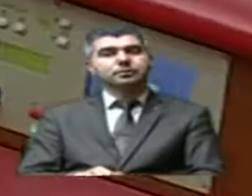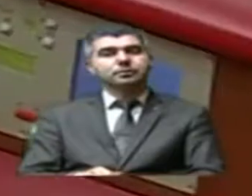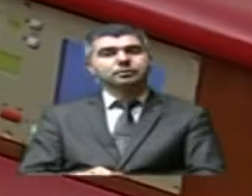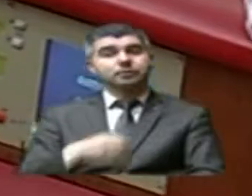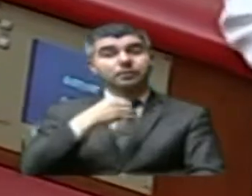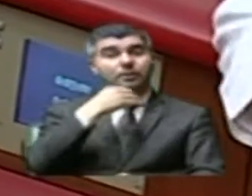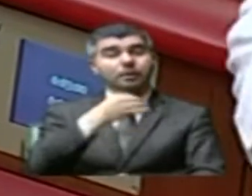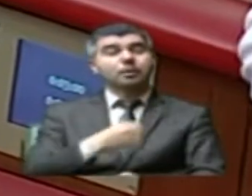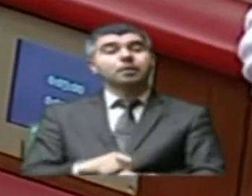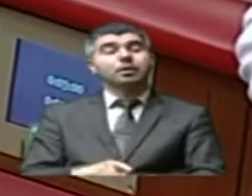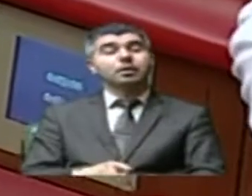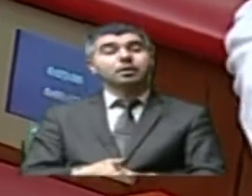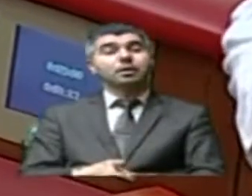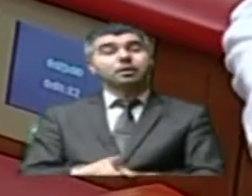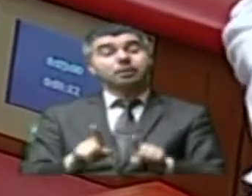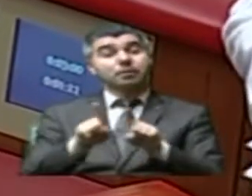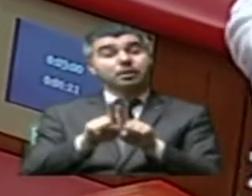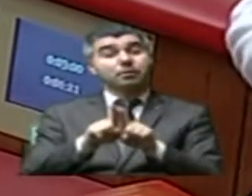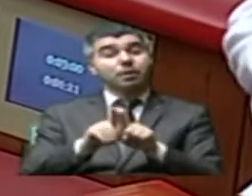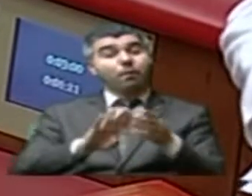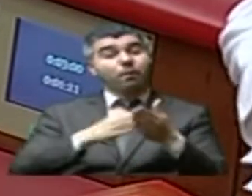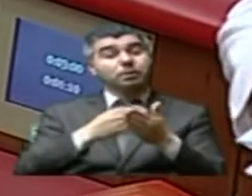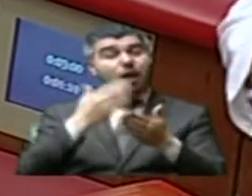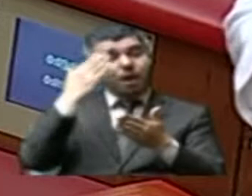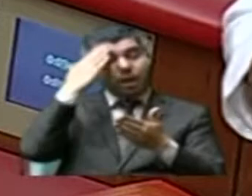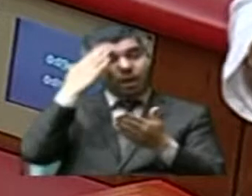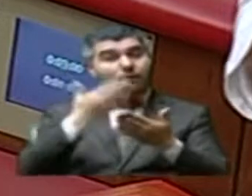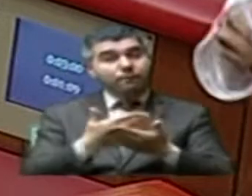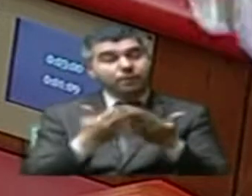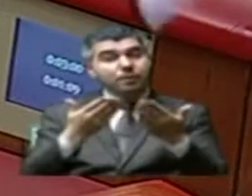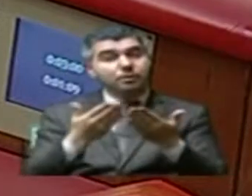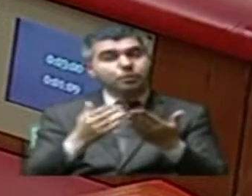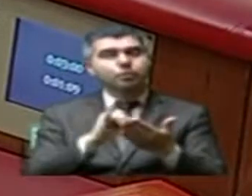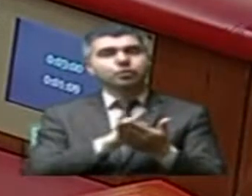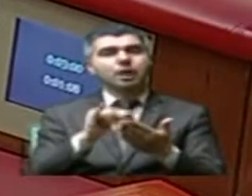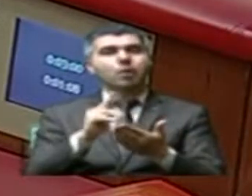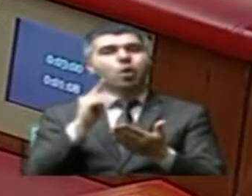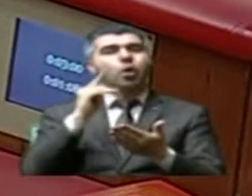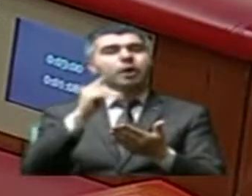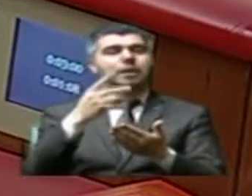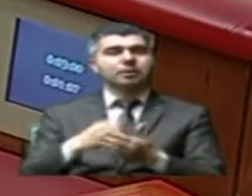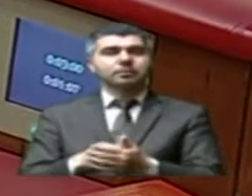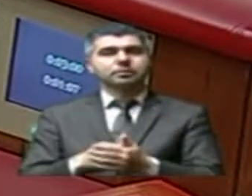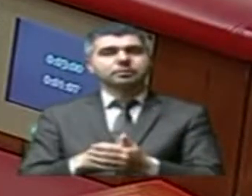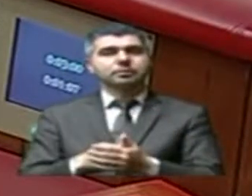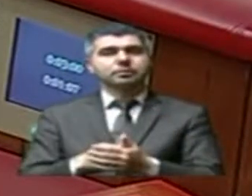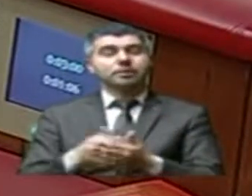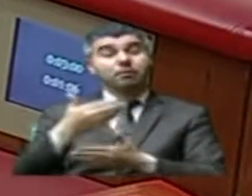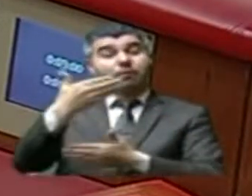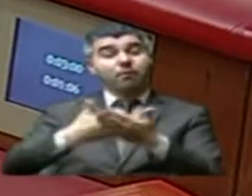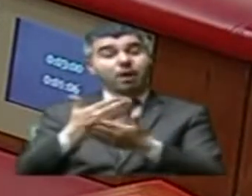ويبدو السيد المستشار أن ليس لك المعلومات الكافية فيما يتعلق بملف القنيطرة. هناك